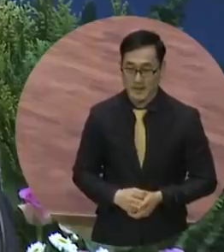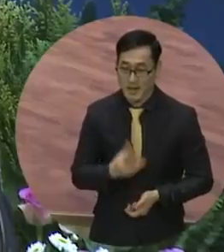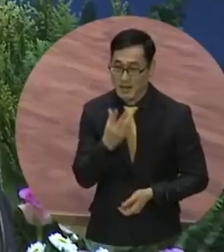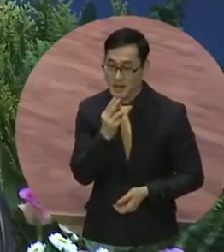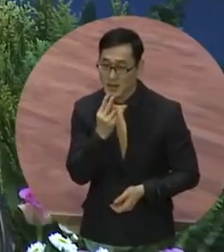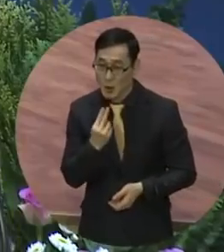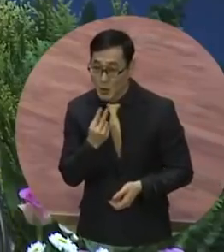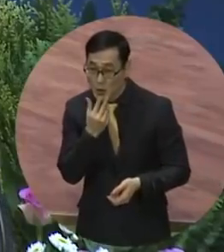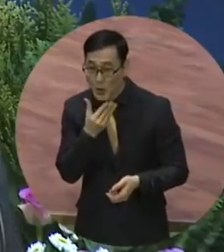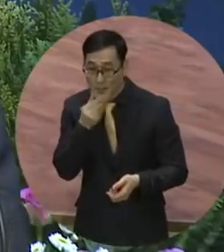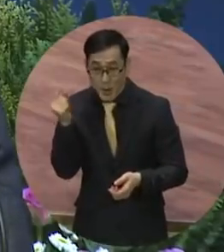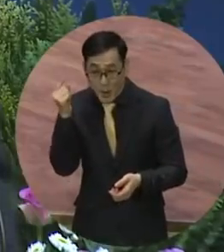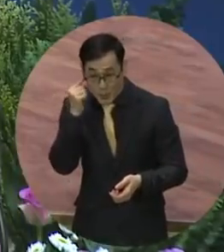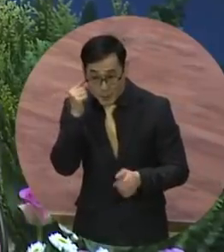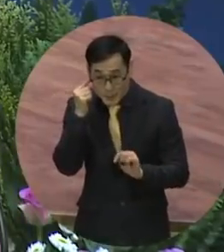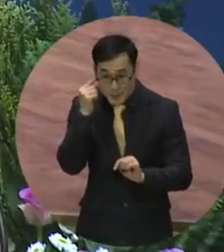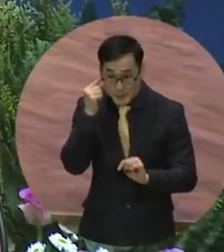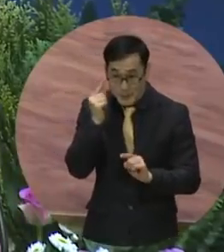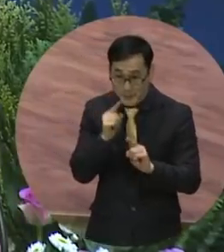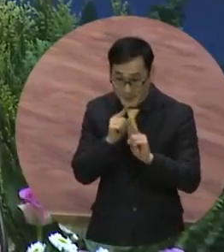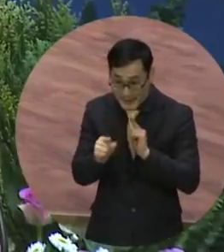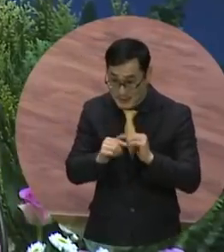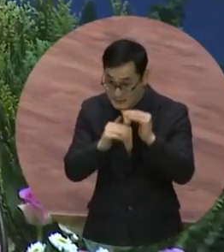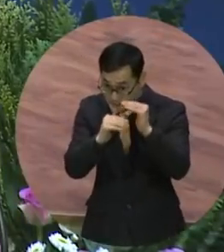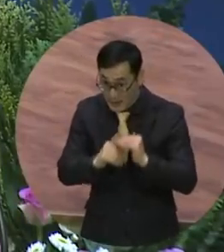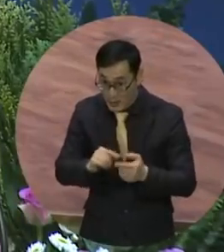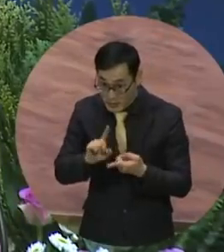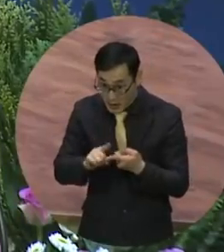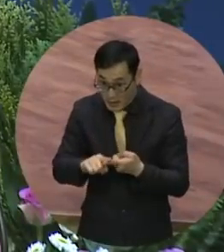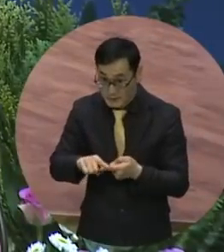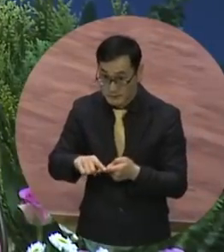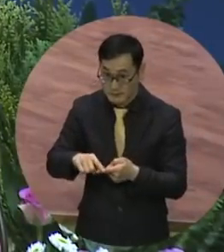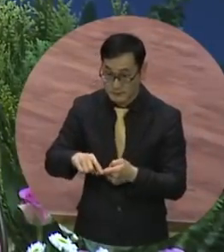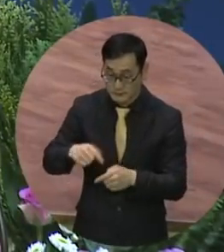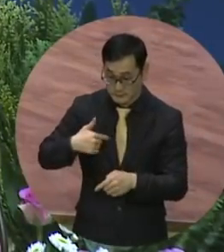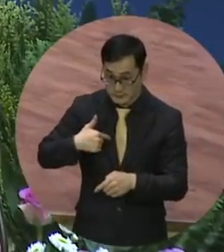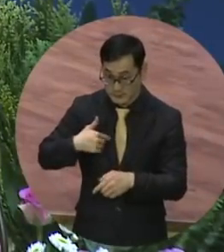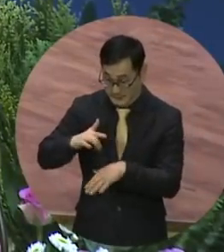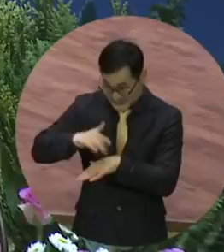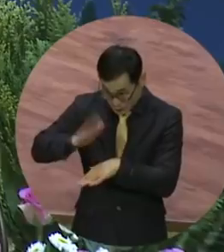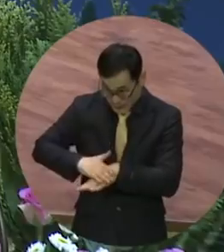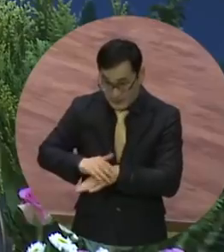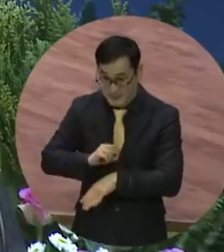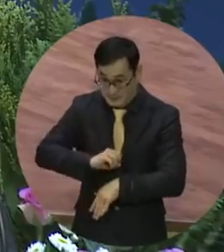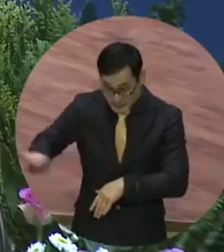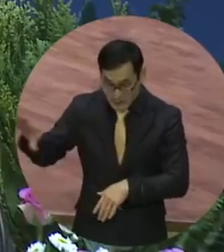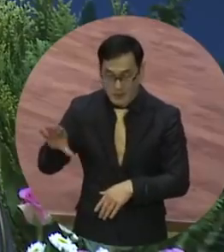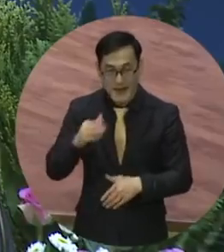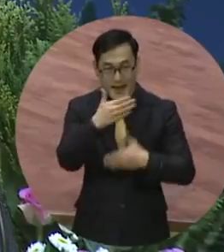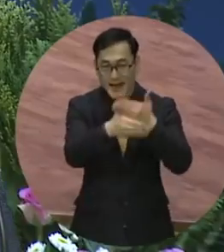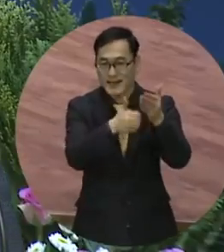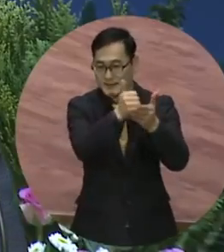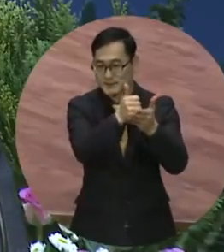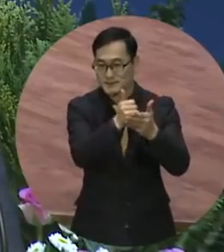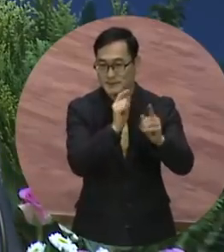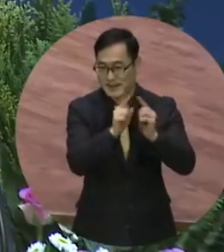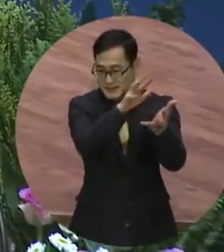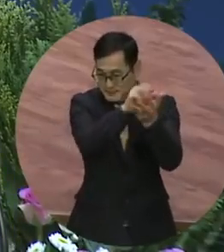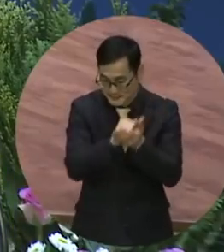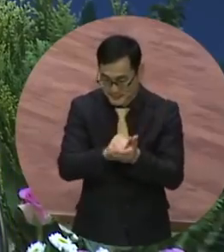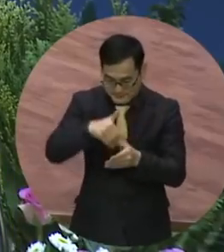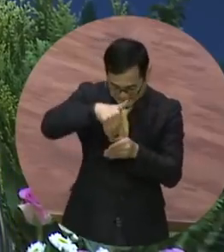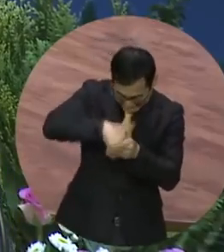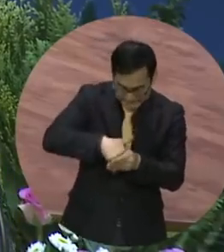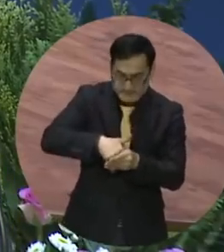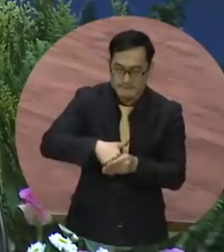3절, 1장 8절의 삶으로 새롭게 각인 뿌리 체질을 지켜라. 우리의 힘과 능력 아니에요. 무슨 말입니까? 1장